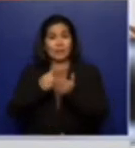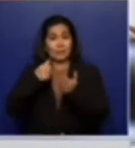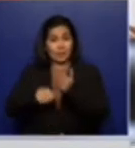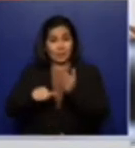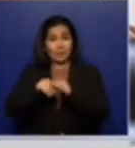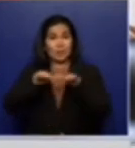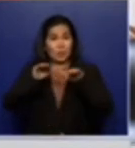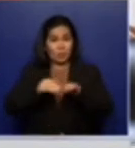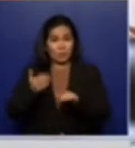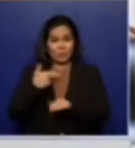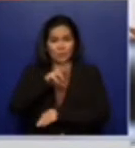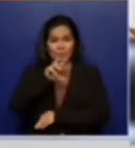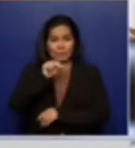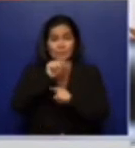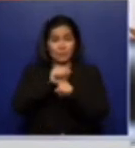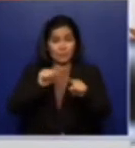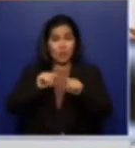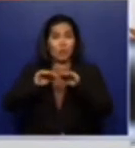าก